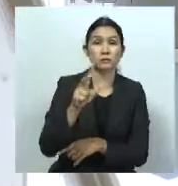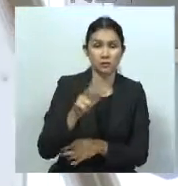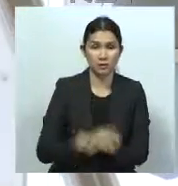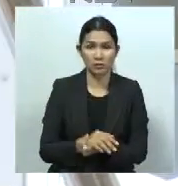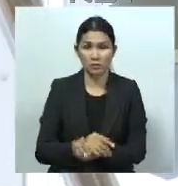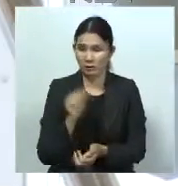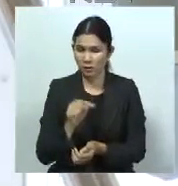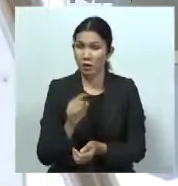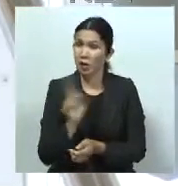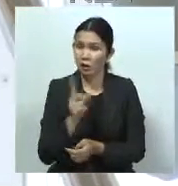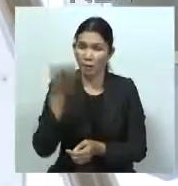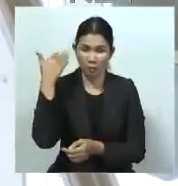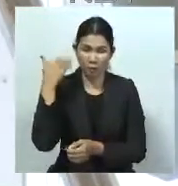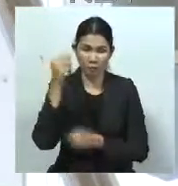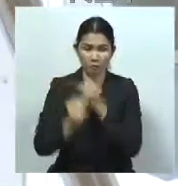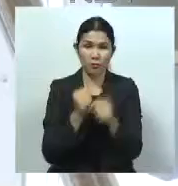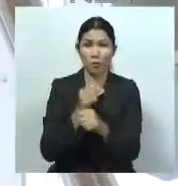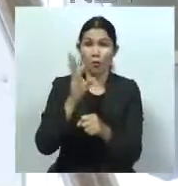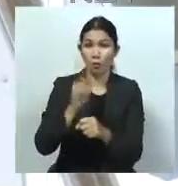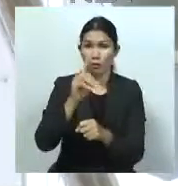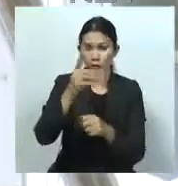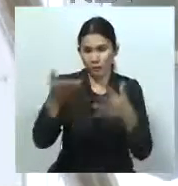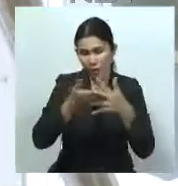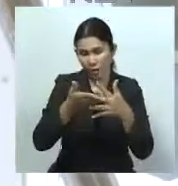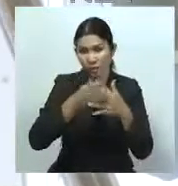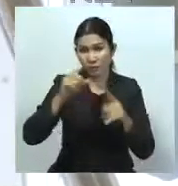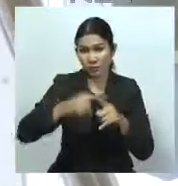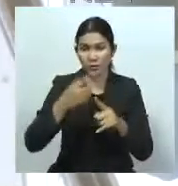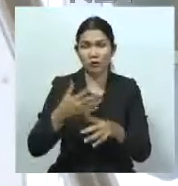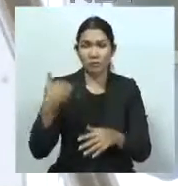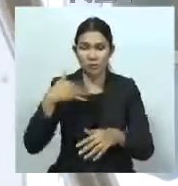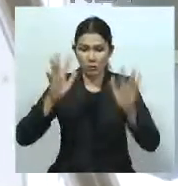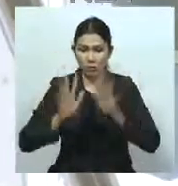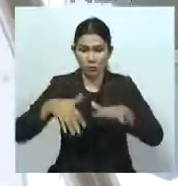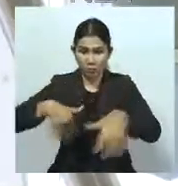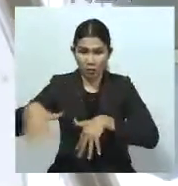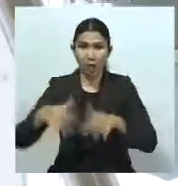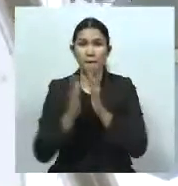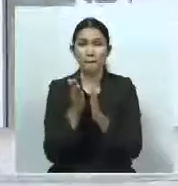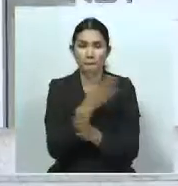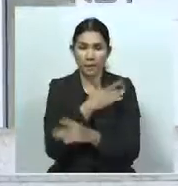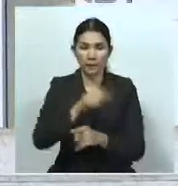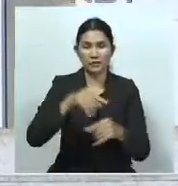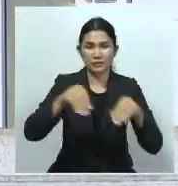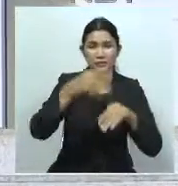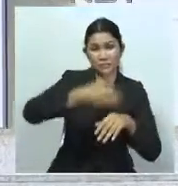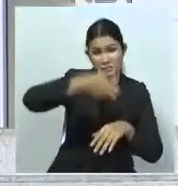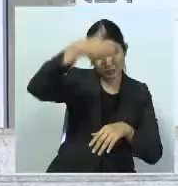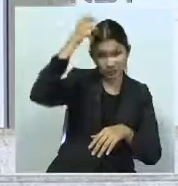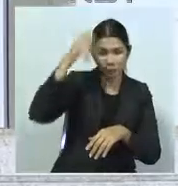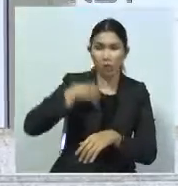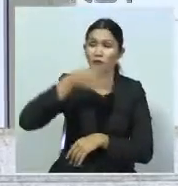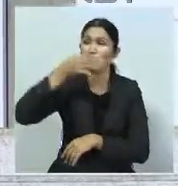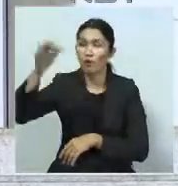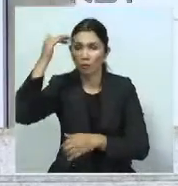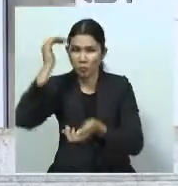คดีดังกล่าวเกิดขึ้นเมื่อช่วงกลางปี2561หลังมีชาวบ้านและพระจากวัดหลายแห่งในจังหวัดสิงห์บุรีและใกล้เคียงร้องเรียนตำรวจกองป